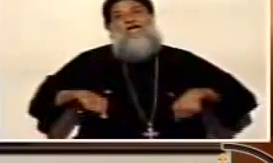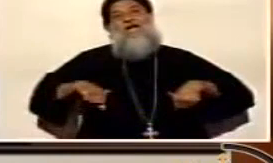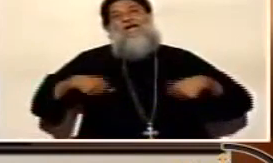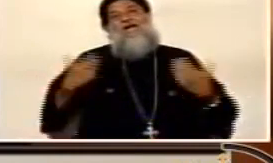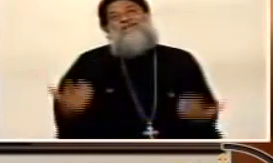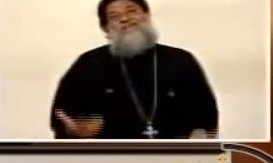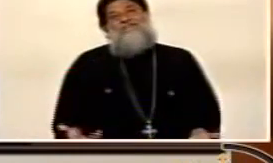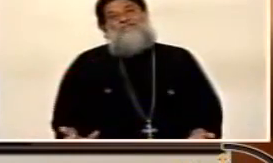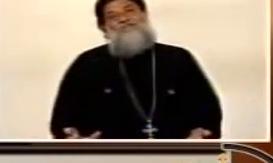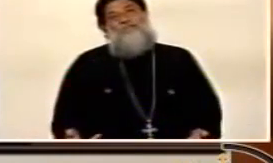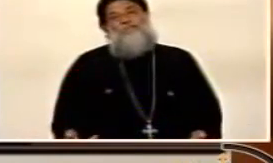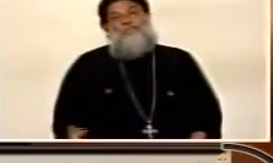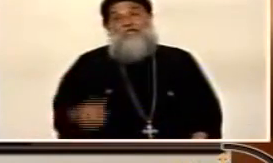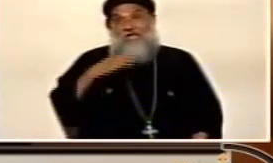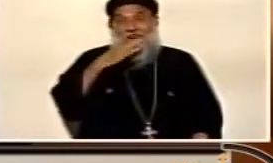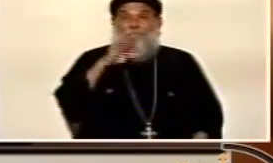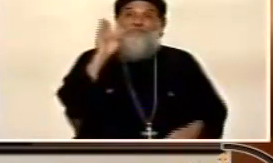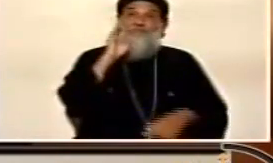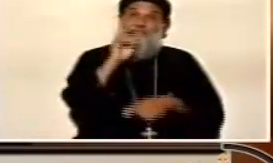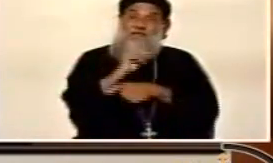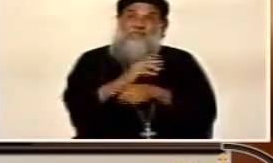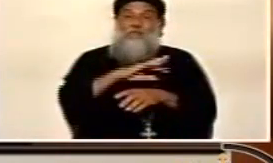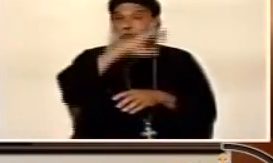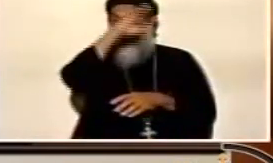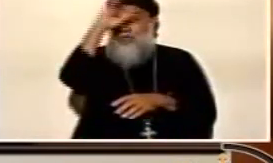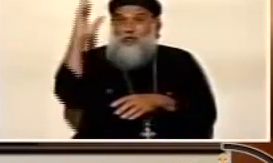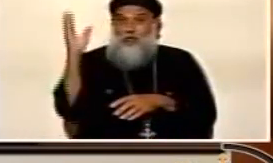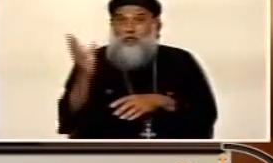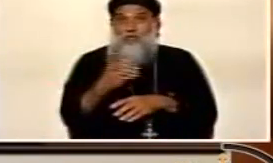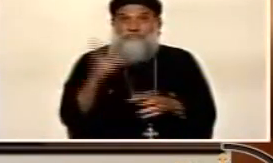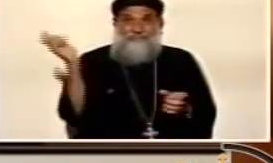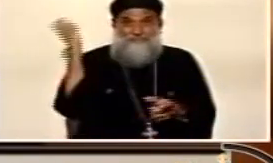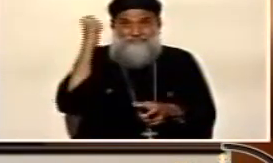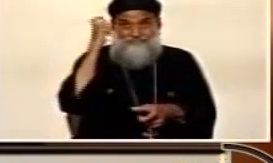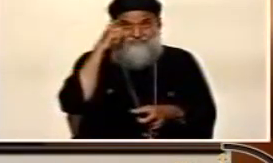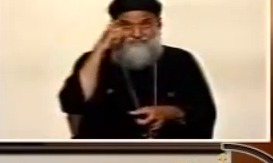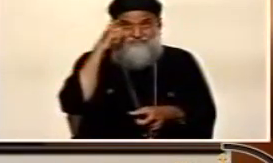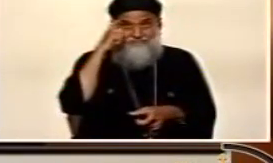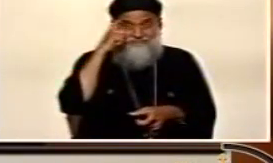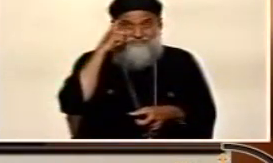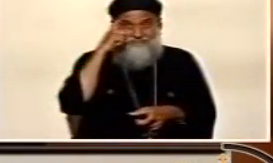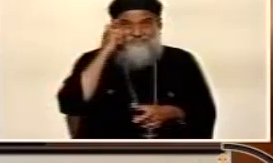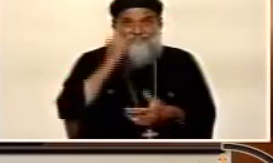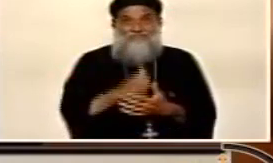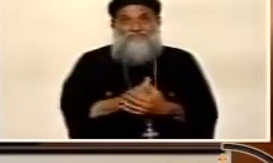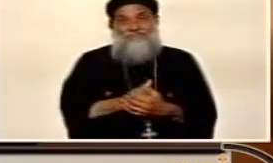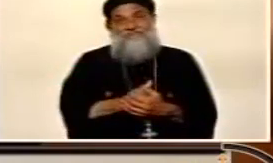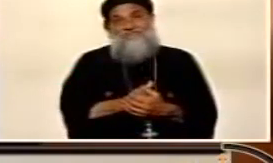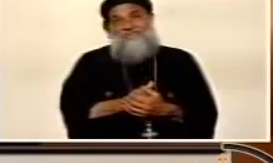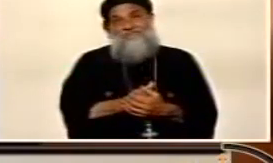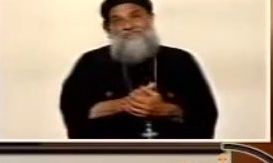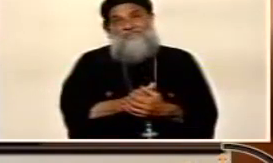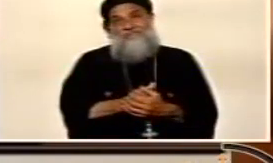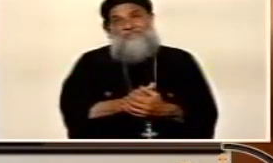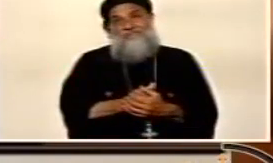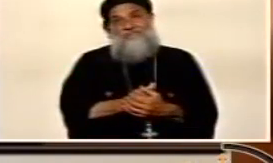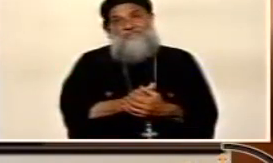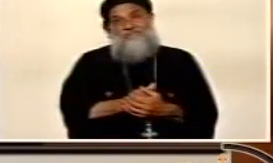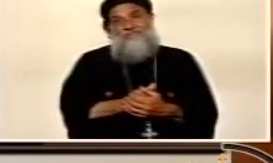هو المجمل الجميل اللي الواحد لازم يعلق في ذهنه